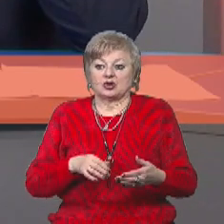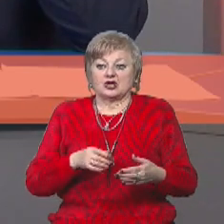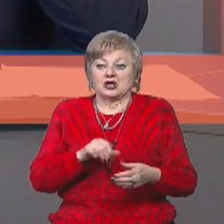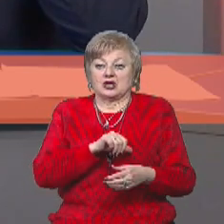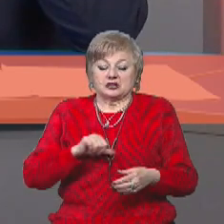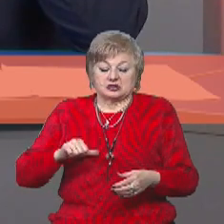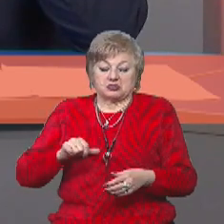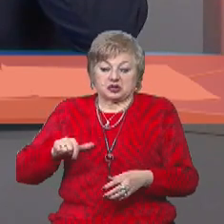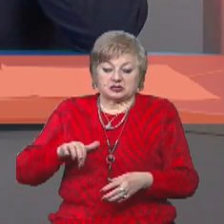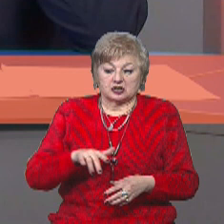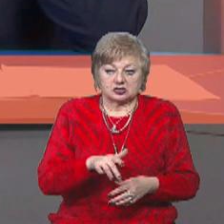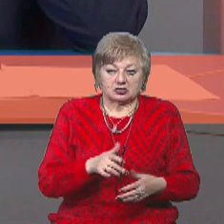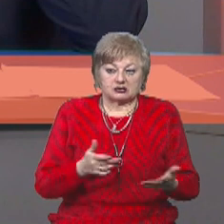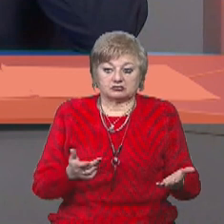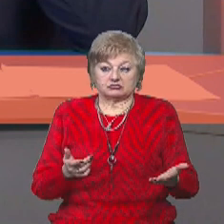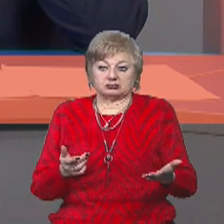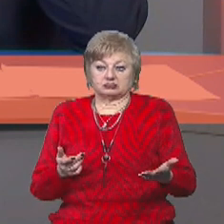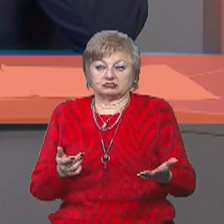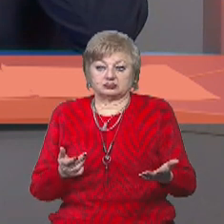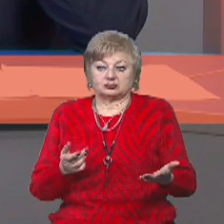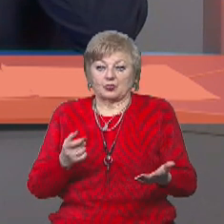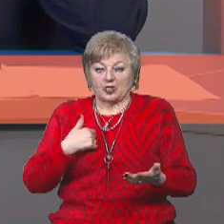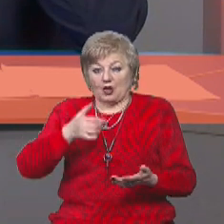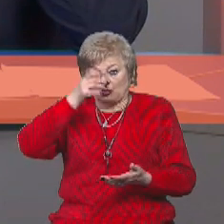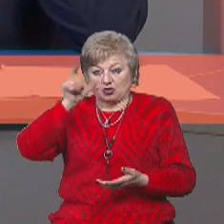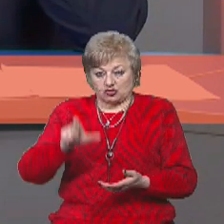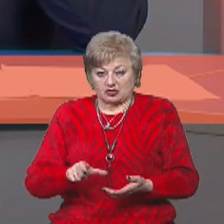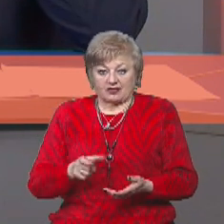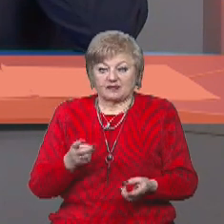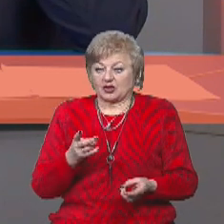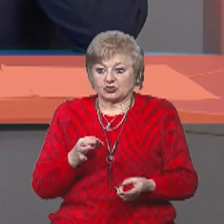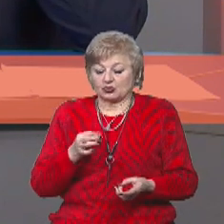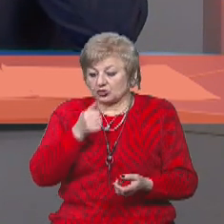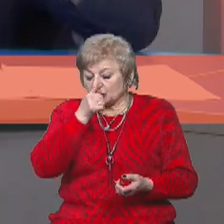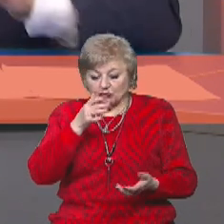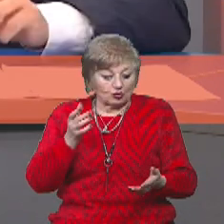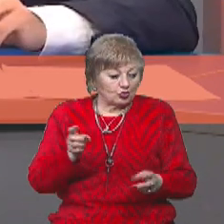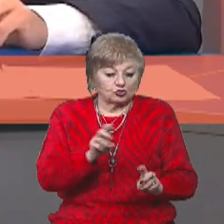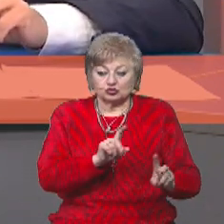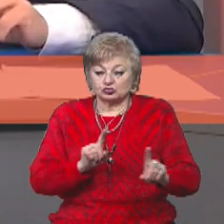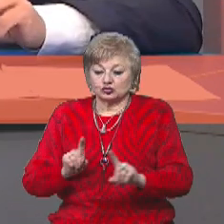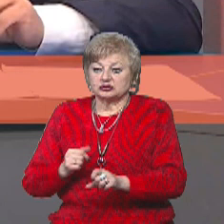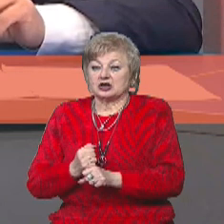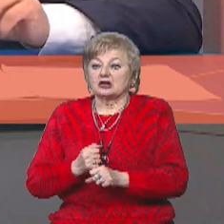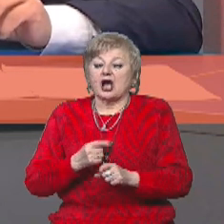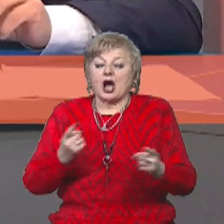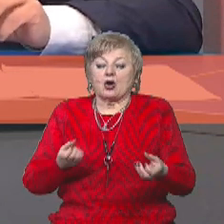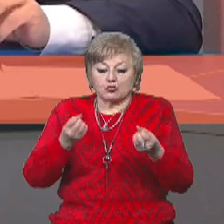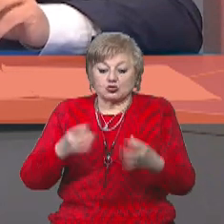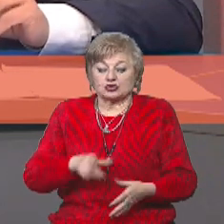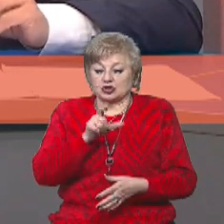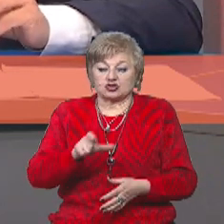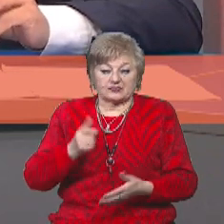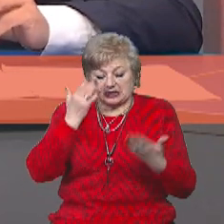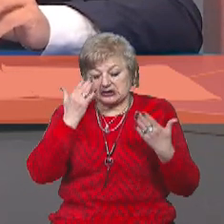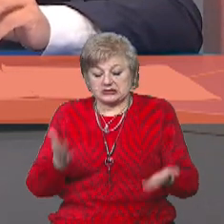я сама зайшла, вроді... розумна людина, я не могла знайти, а потім поки зайшла. А як людина пересічна, яка не знає